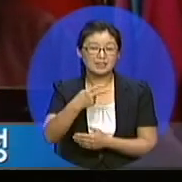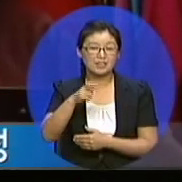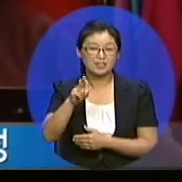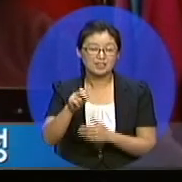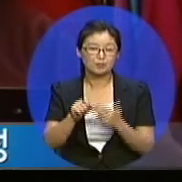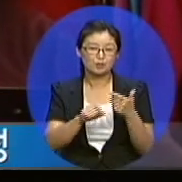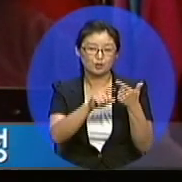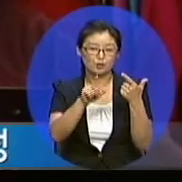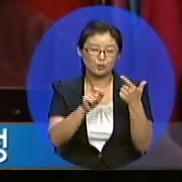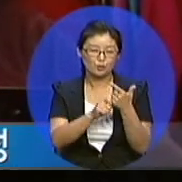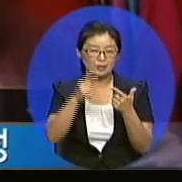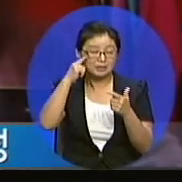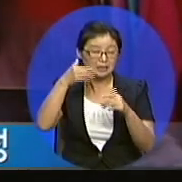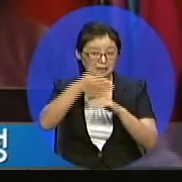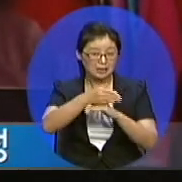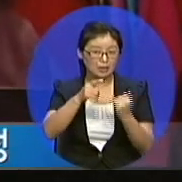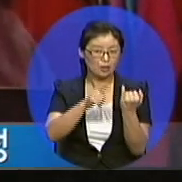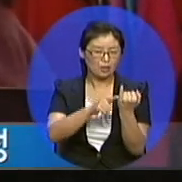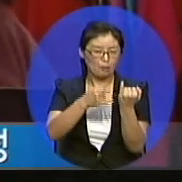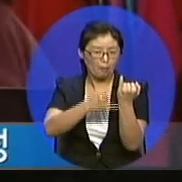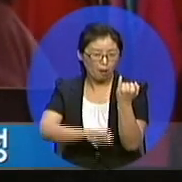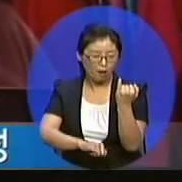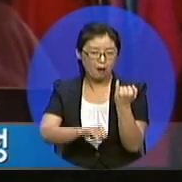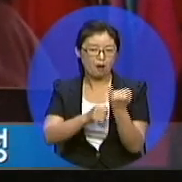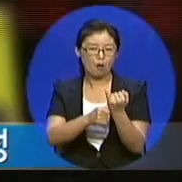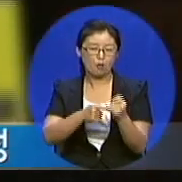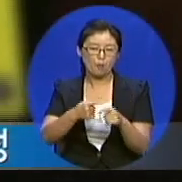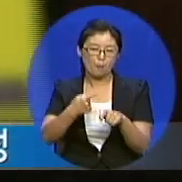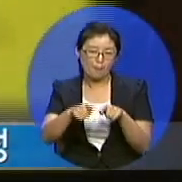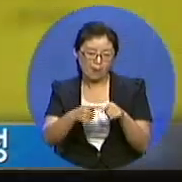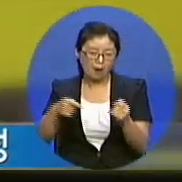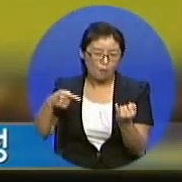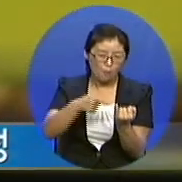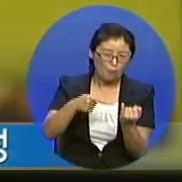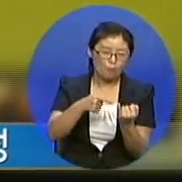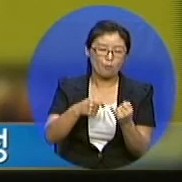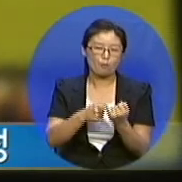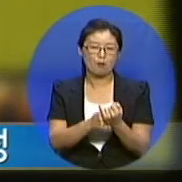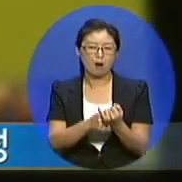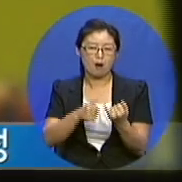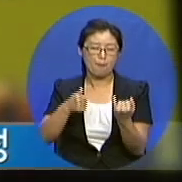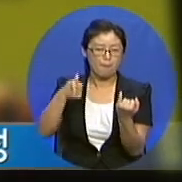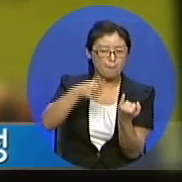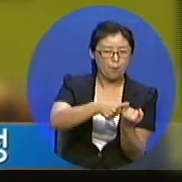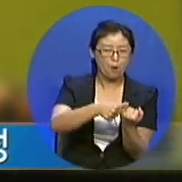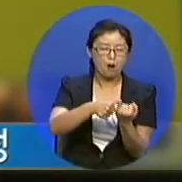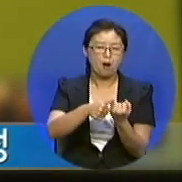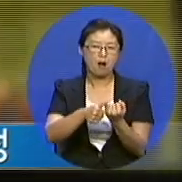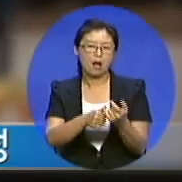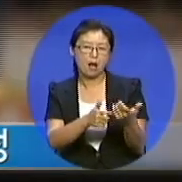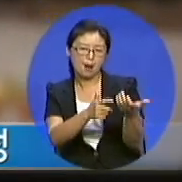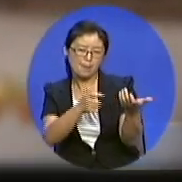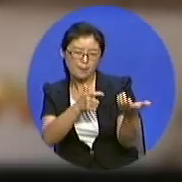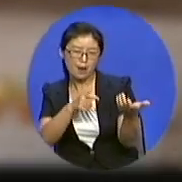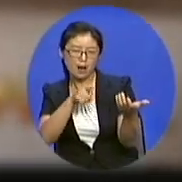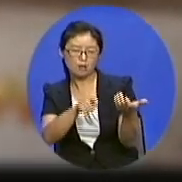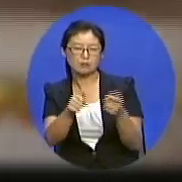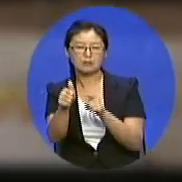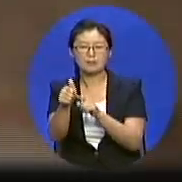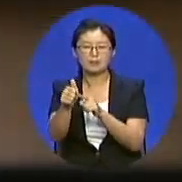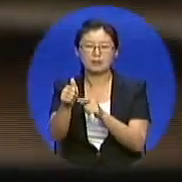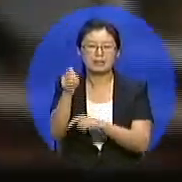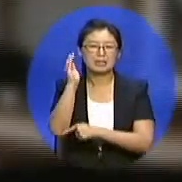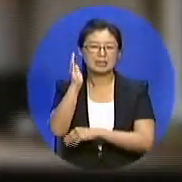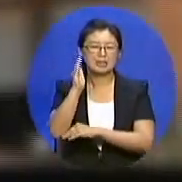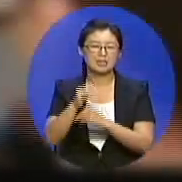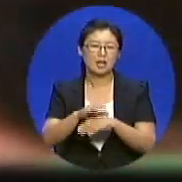6월 지적장애인 여성과 그녀의 딸에게 흉기를 휘두르고 성폭행한 사냥꾼을 자청하는 한 남성의 이야기가 한